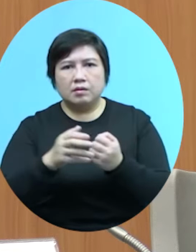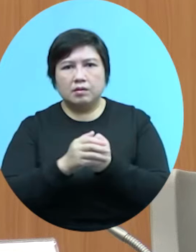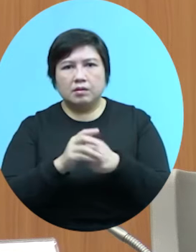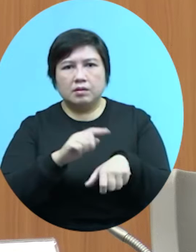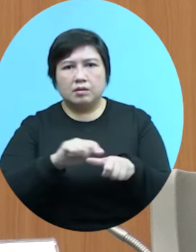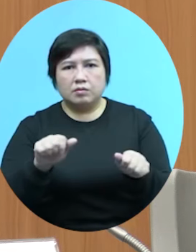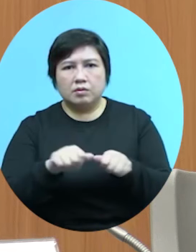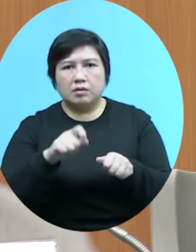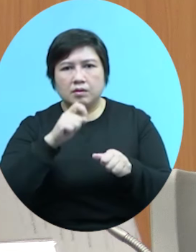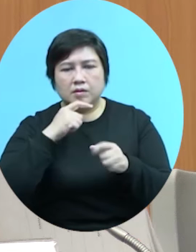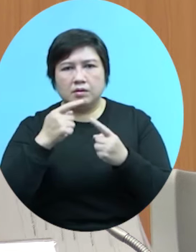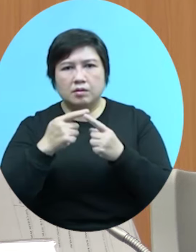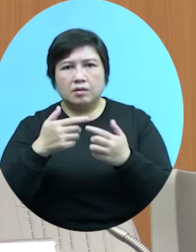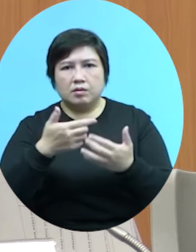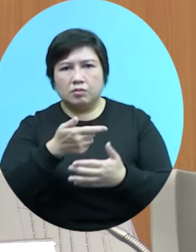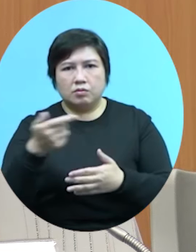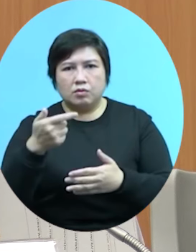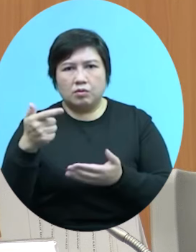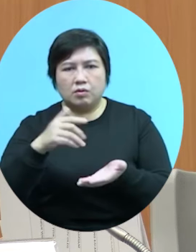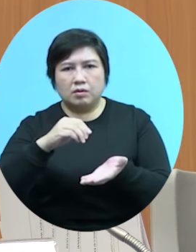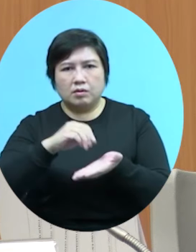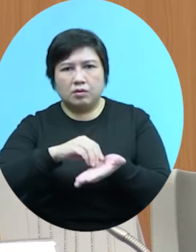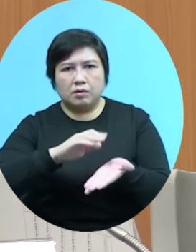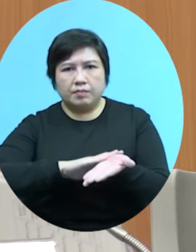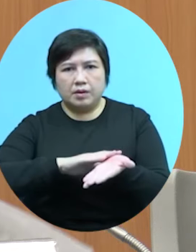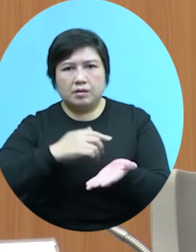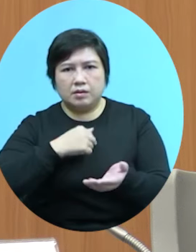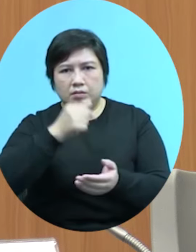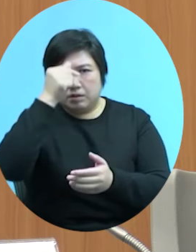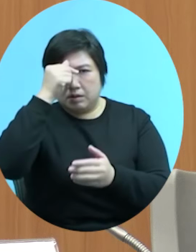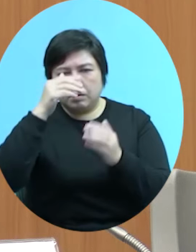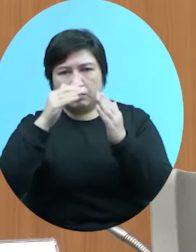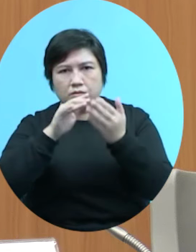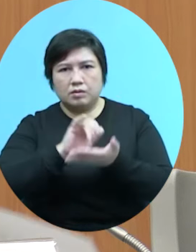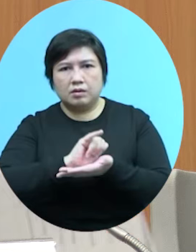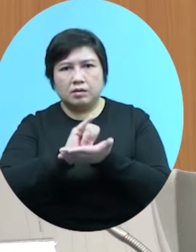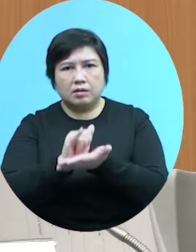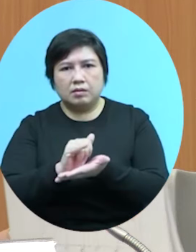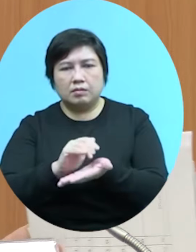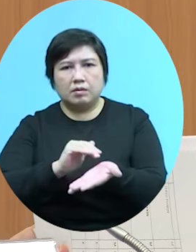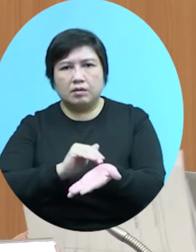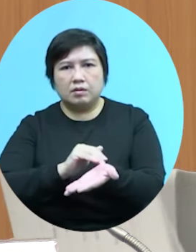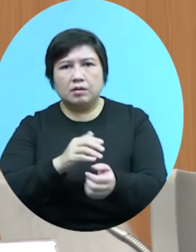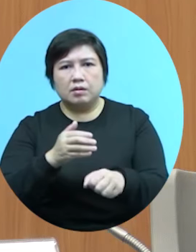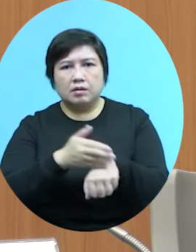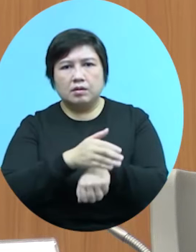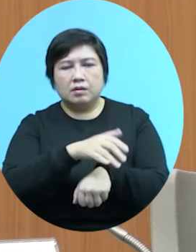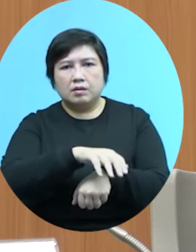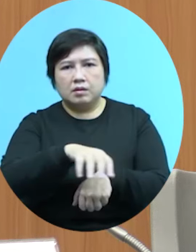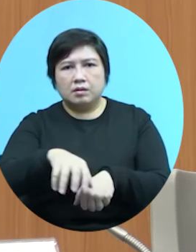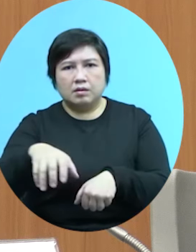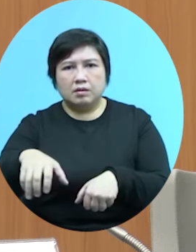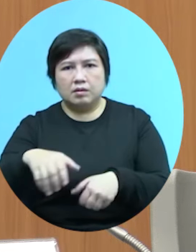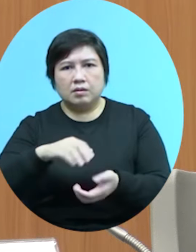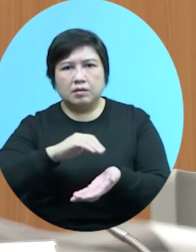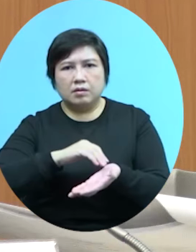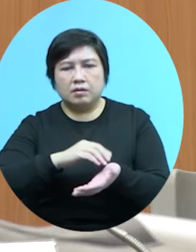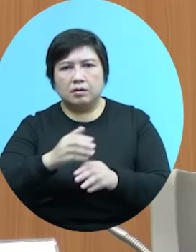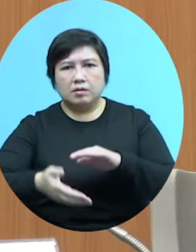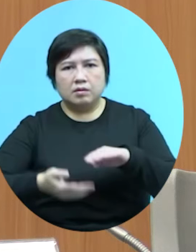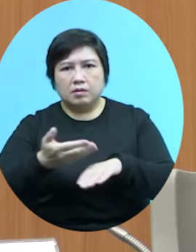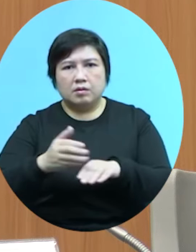短期內會有大量的確診病人需要入院接受治療社區治療設施重